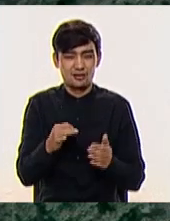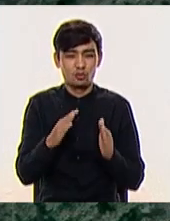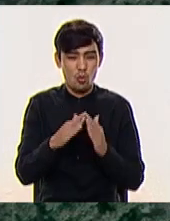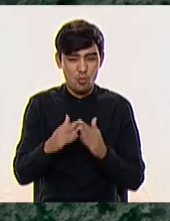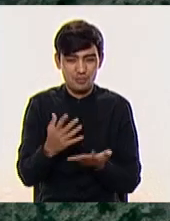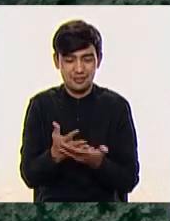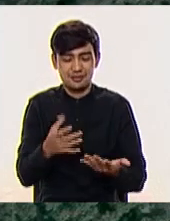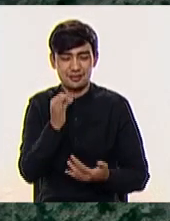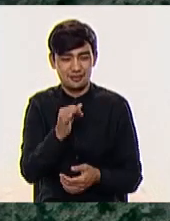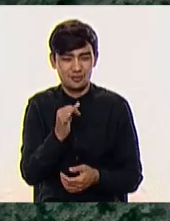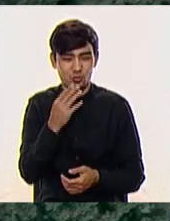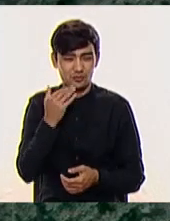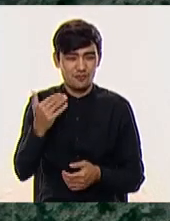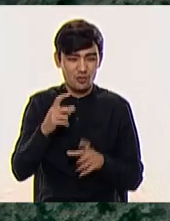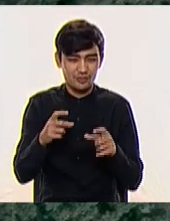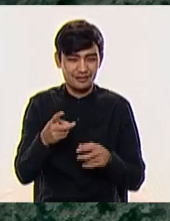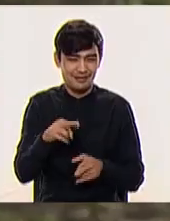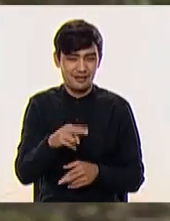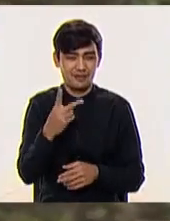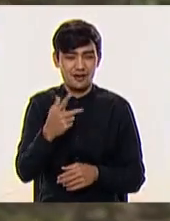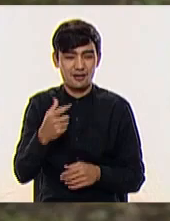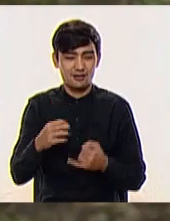из туристских комплексов 2 гектара.